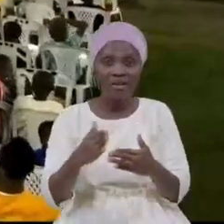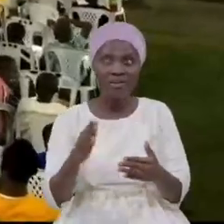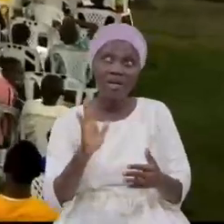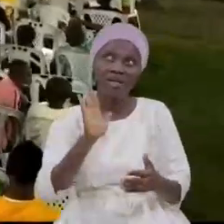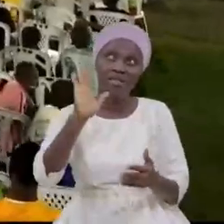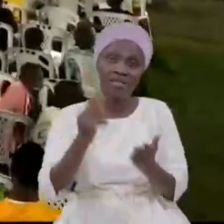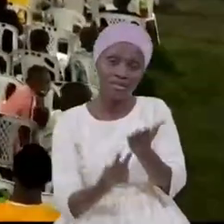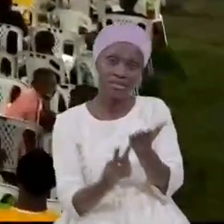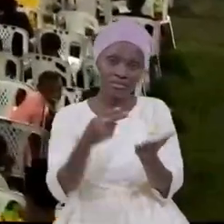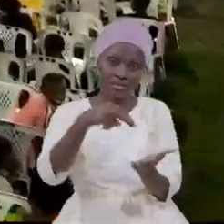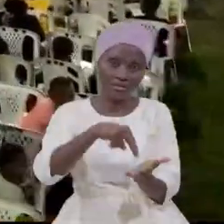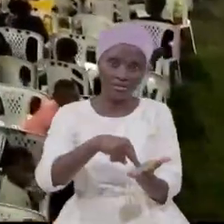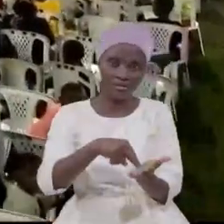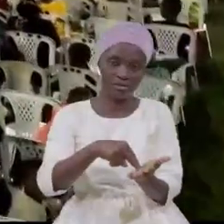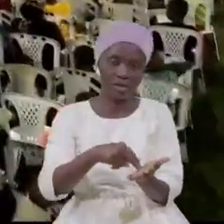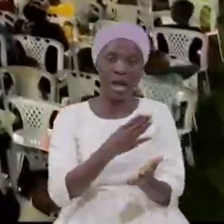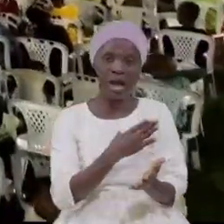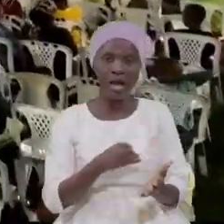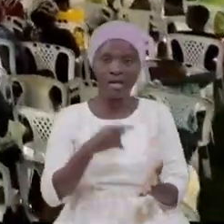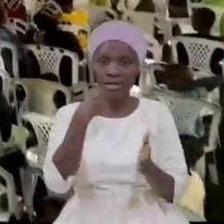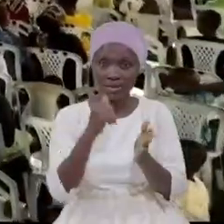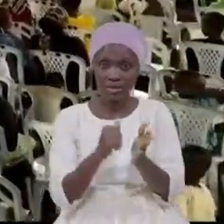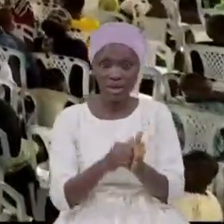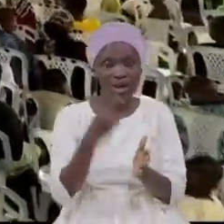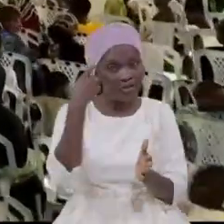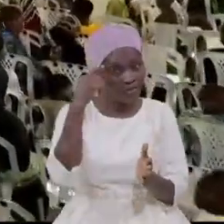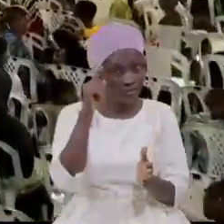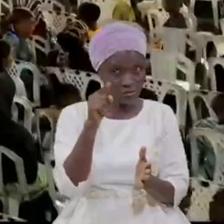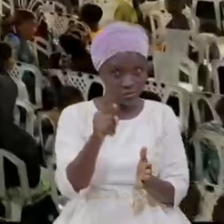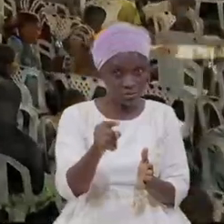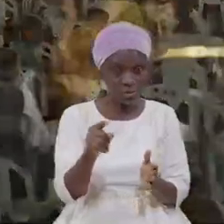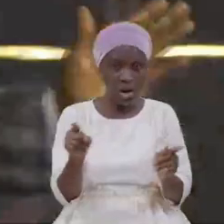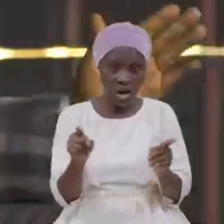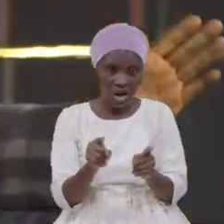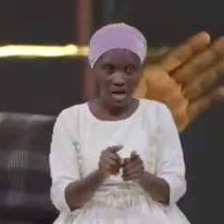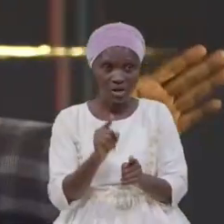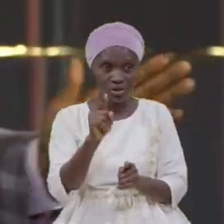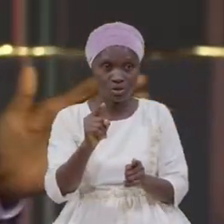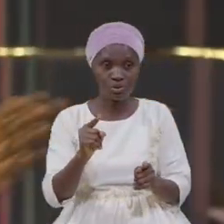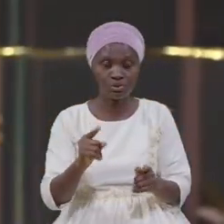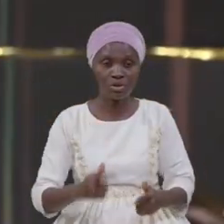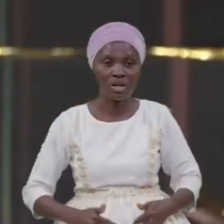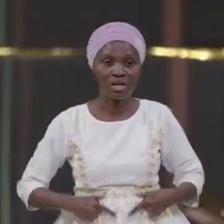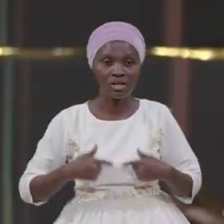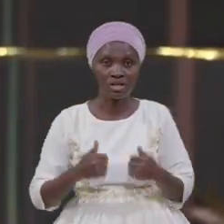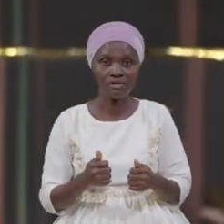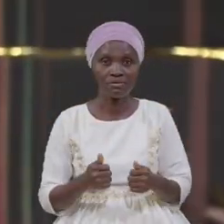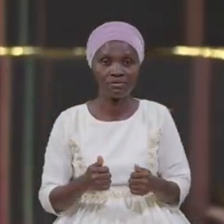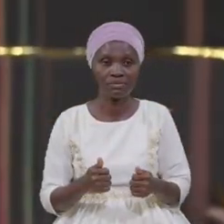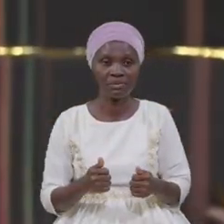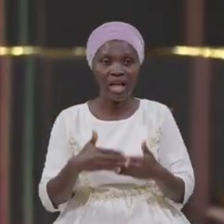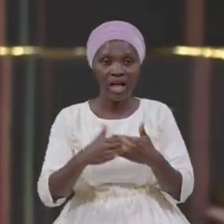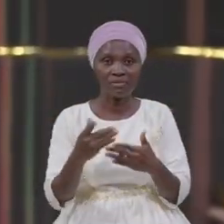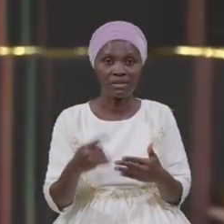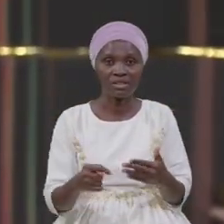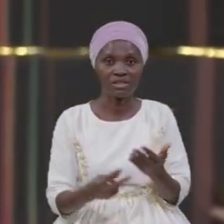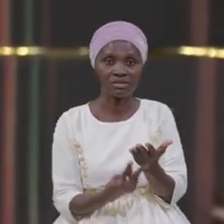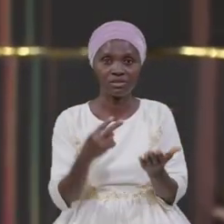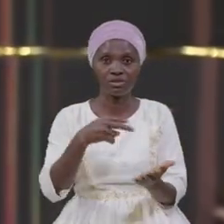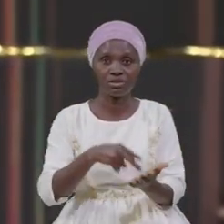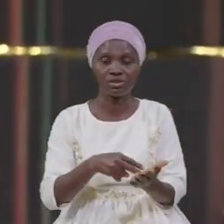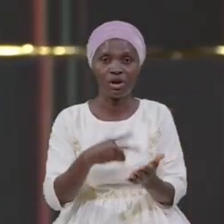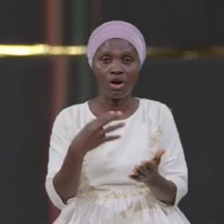résurrection. Et il dit, pour vous, comme vous vivez après la résurrection du